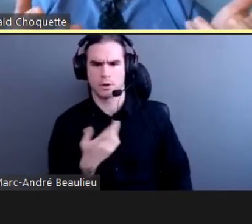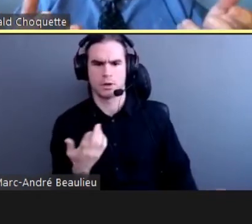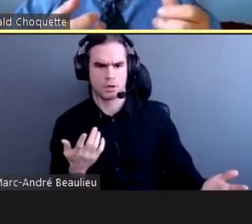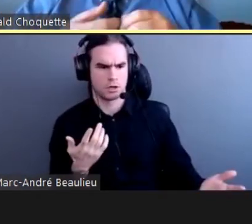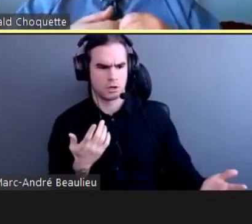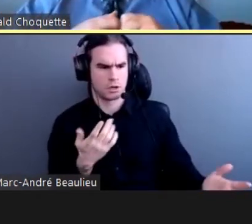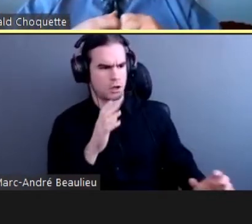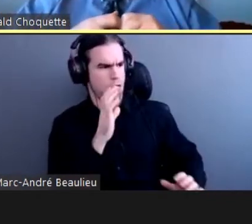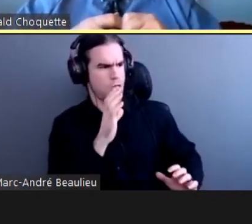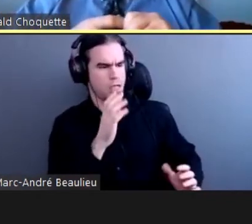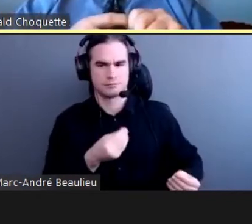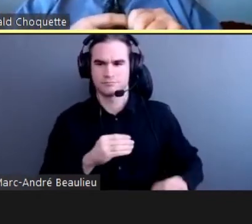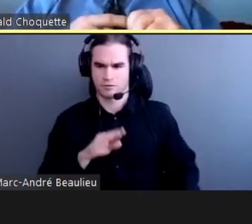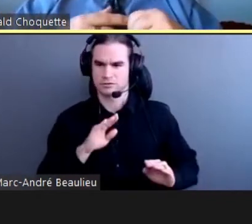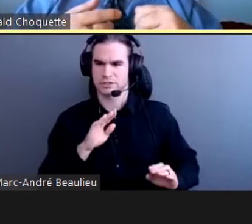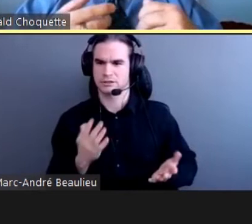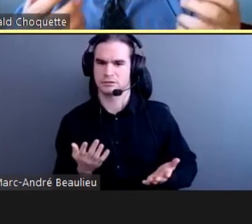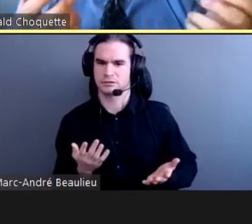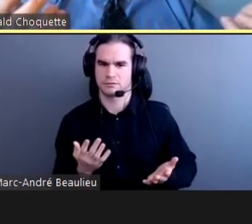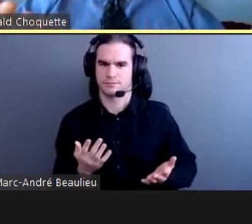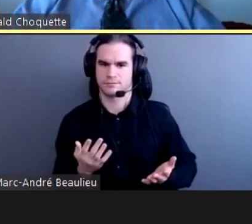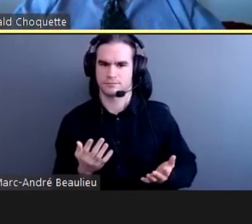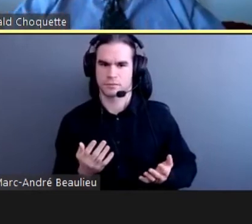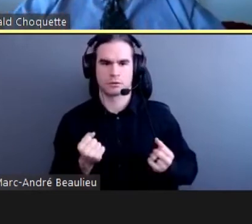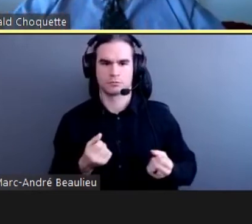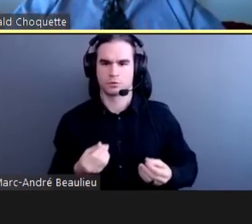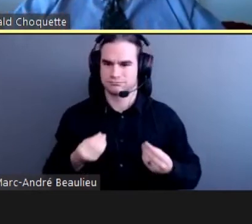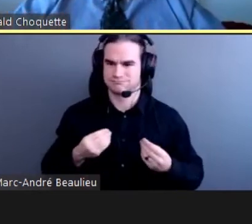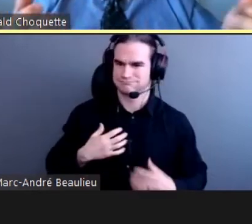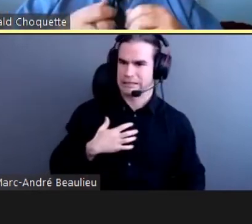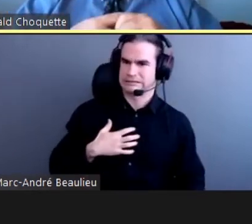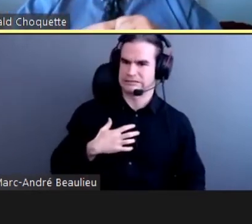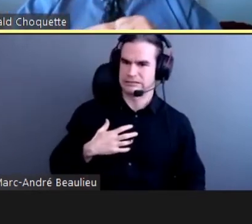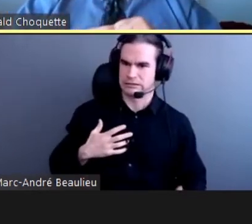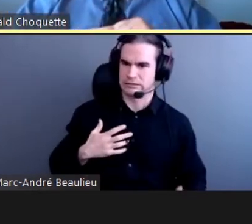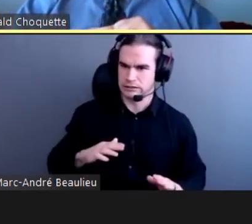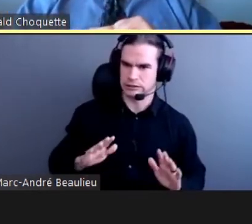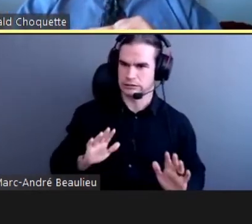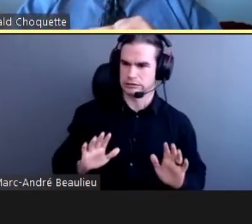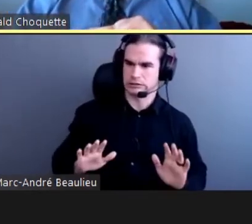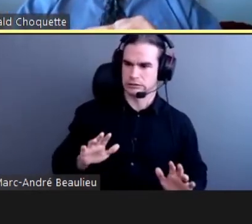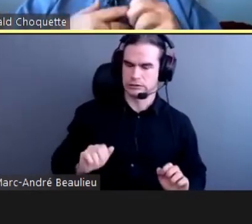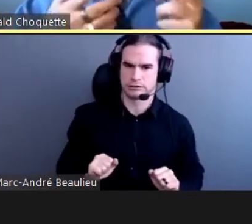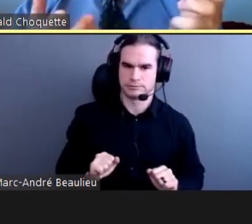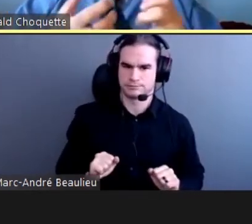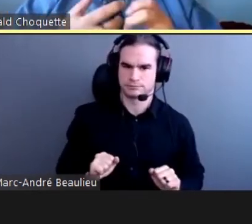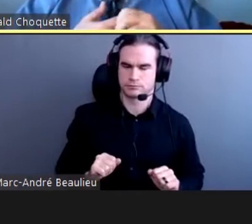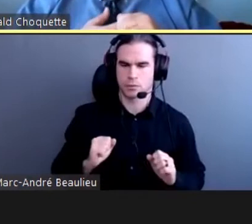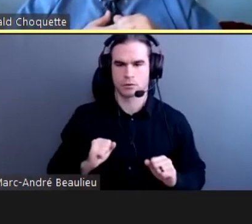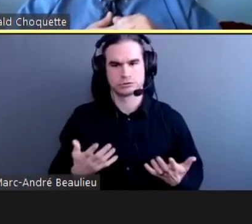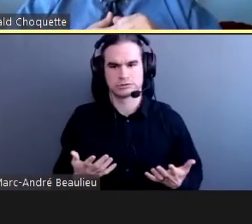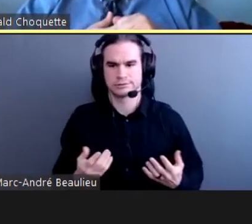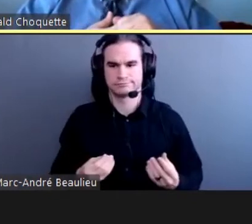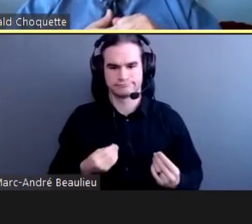ils peuvent devenir frustrés. Ça peut causer, bon, de l'anxiété, de l'embarras. Ça peut aussi